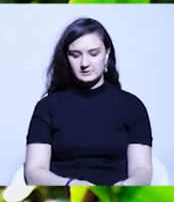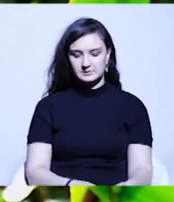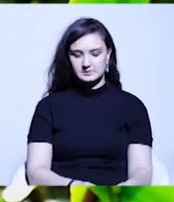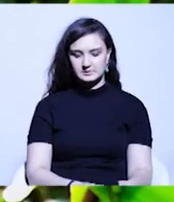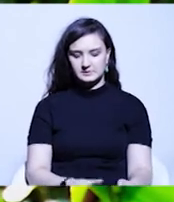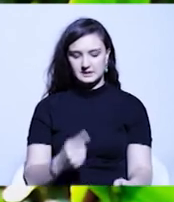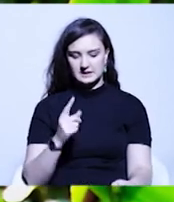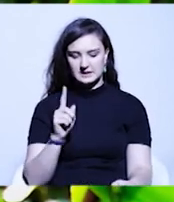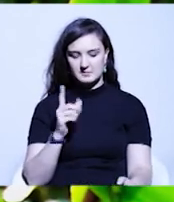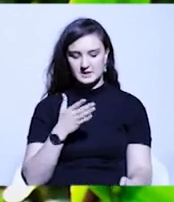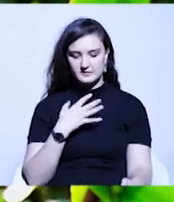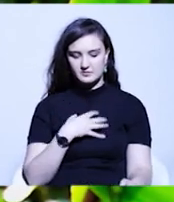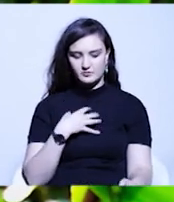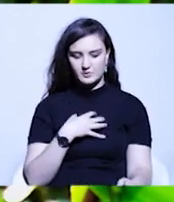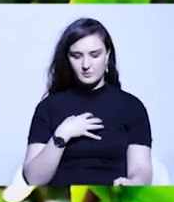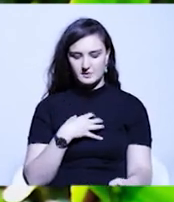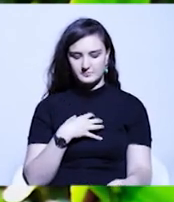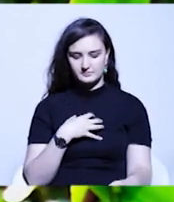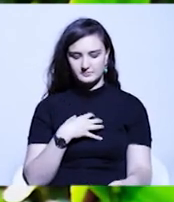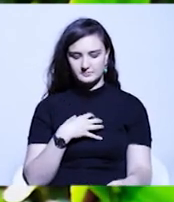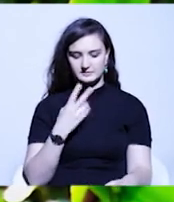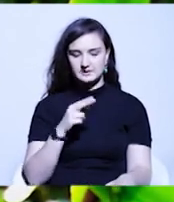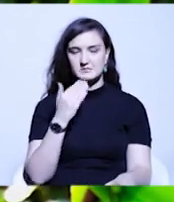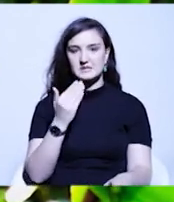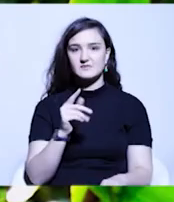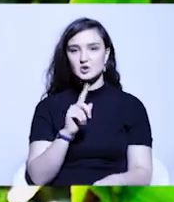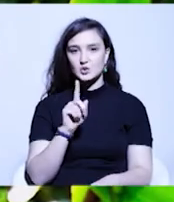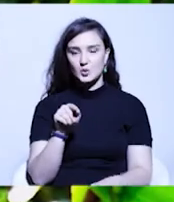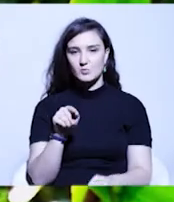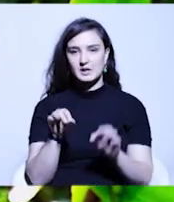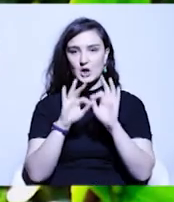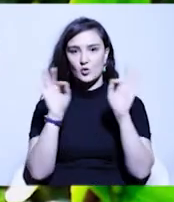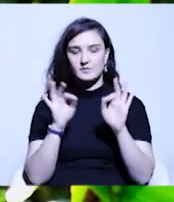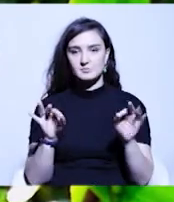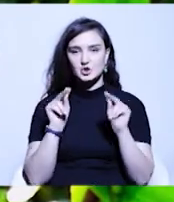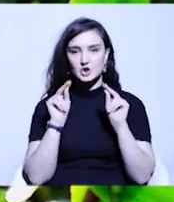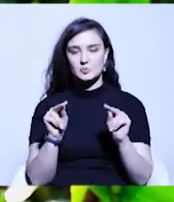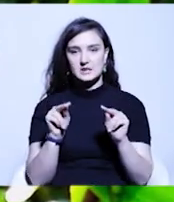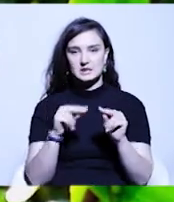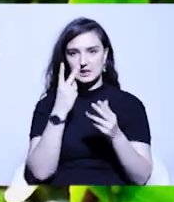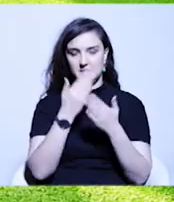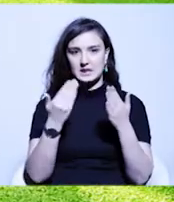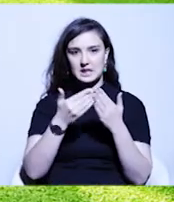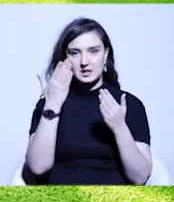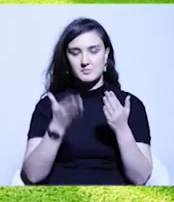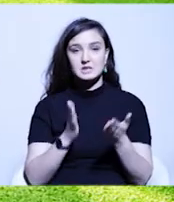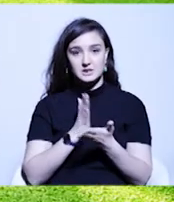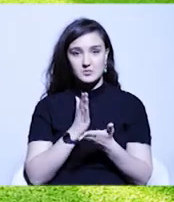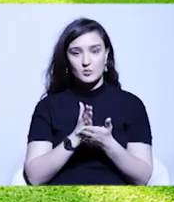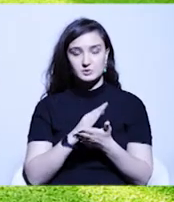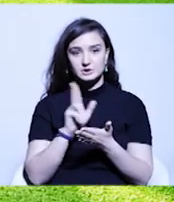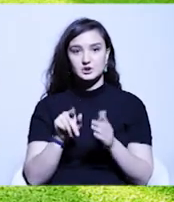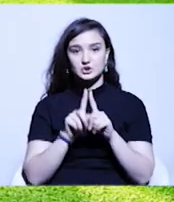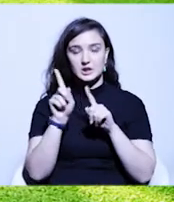ერთ რამეს აქვს ძალიან დიდი მნიშვნელობა. იმისათვის, რომ ხელოვნების ჭეშმარიტი ქმნილება არსებობდეს